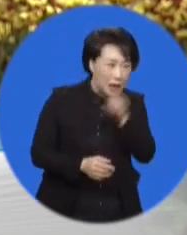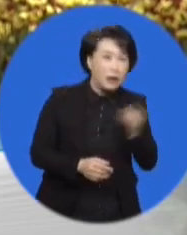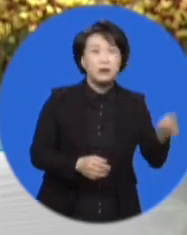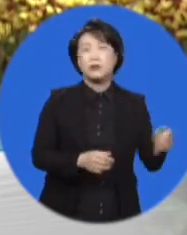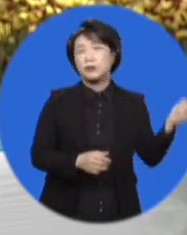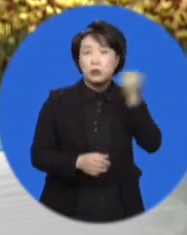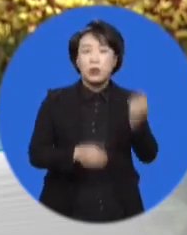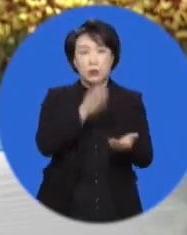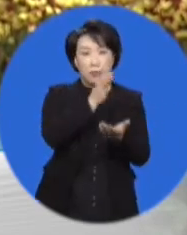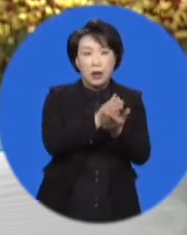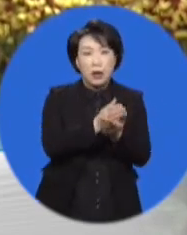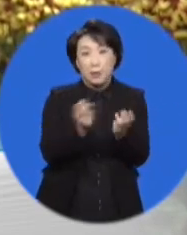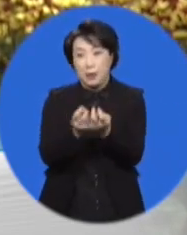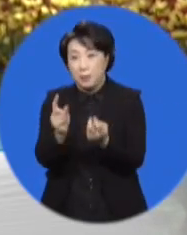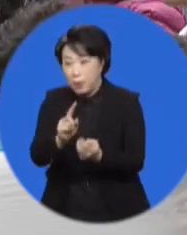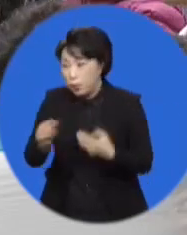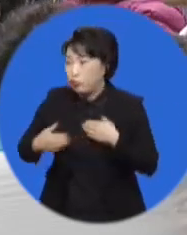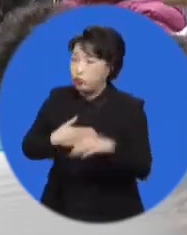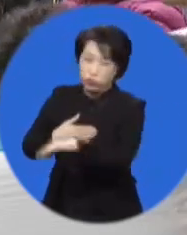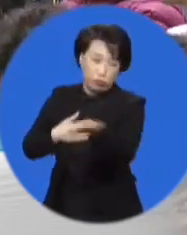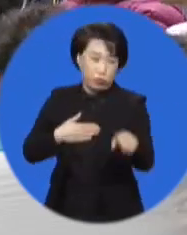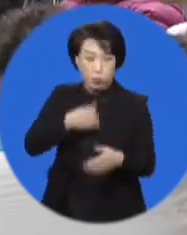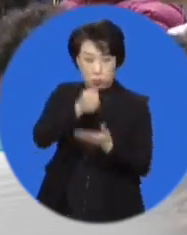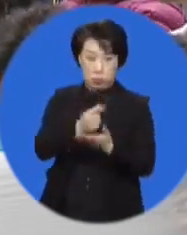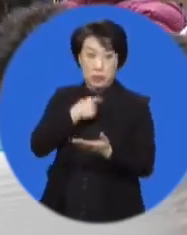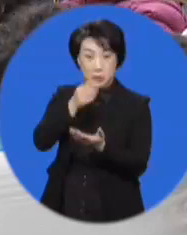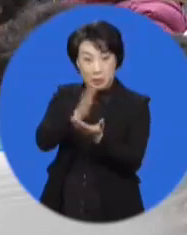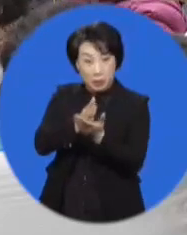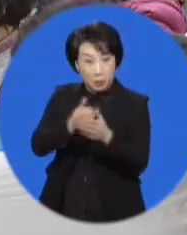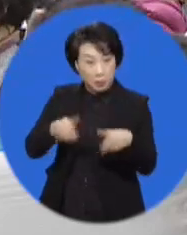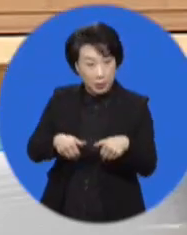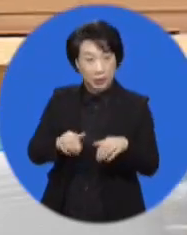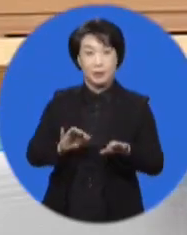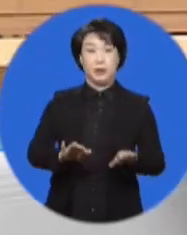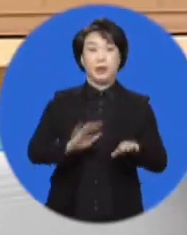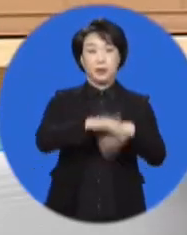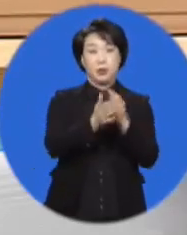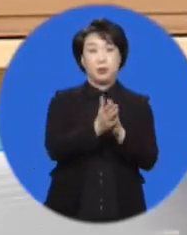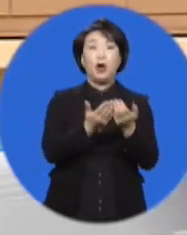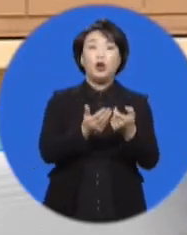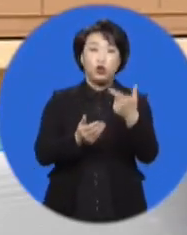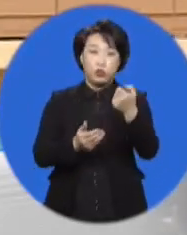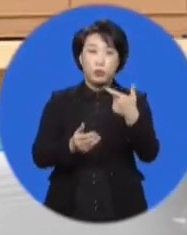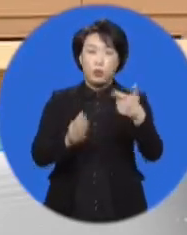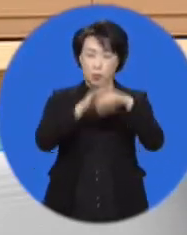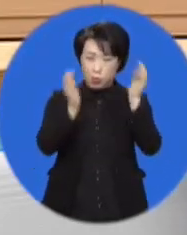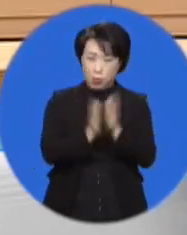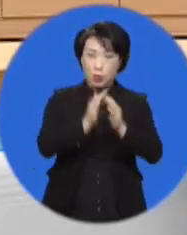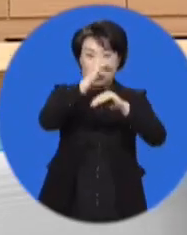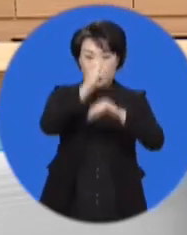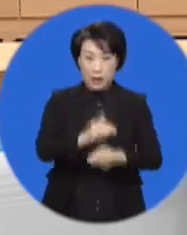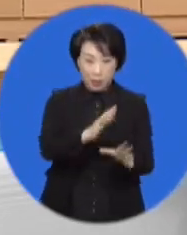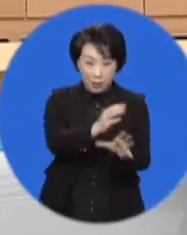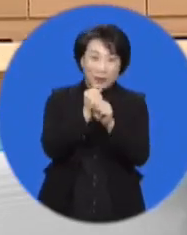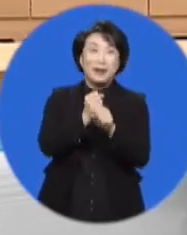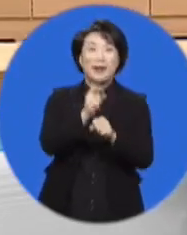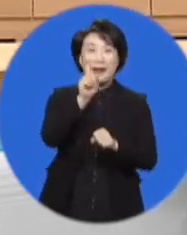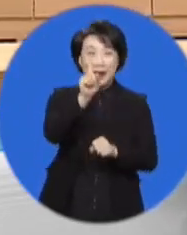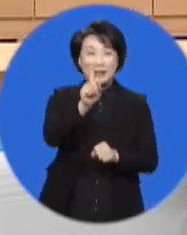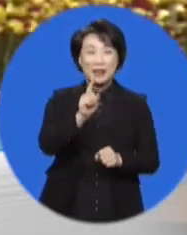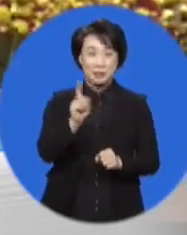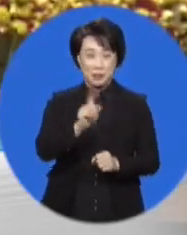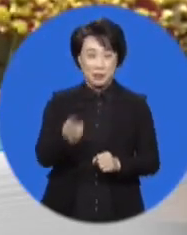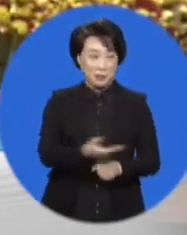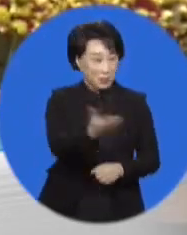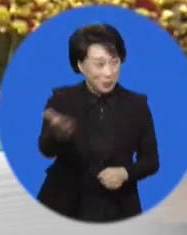면죄짓지말아야된다그래서성경66권전체에한마디로말하면너희